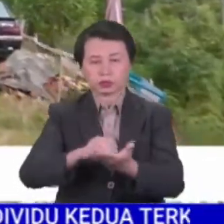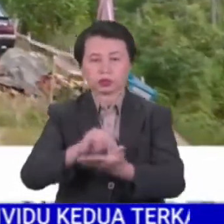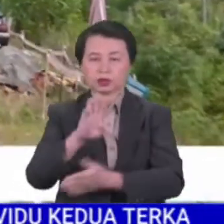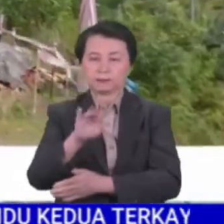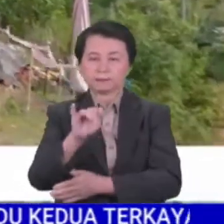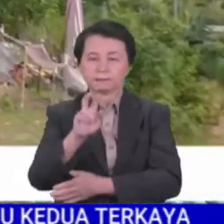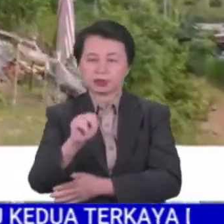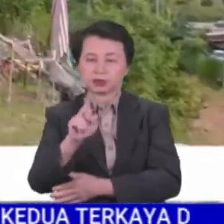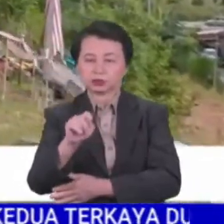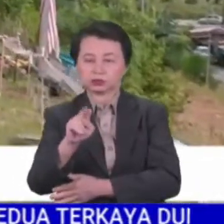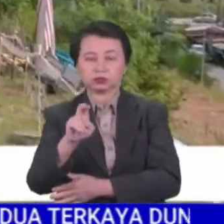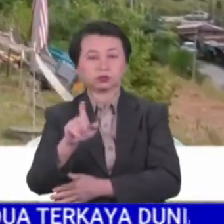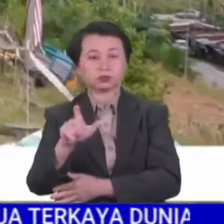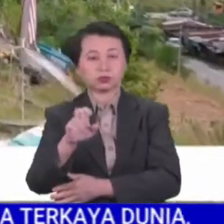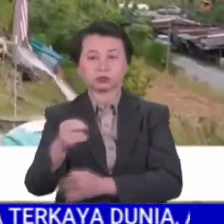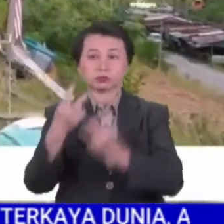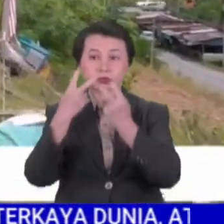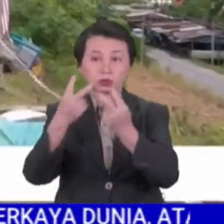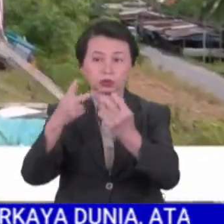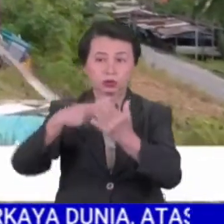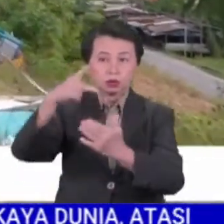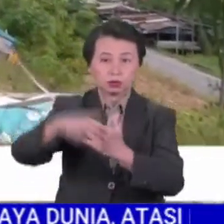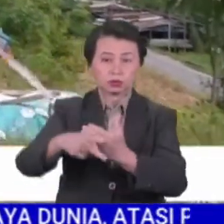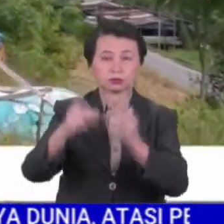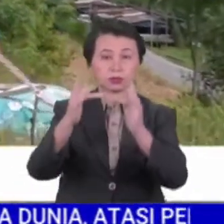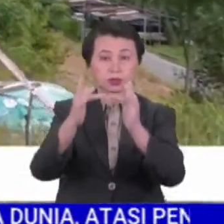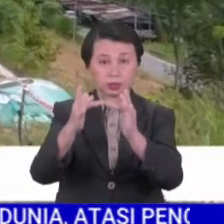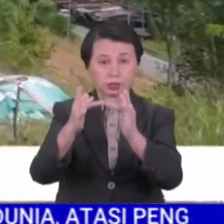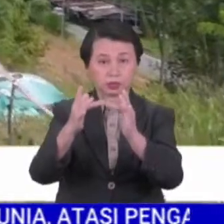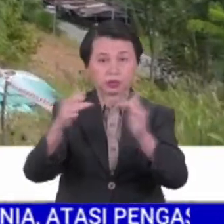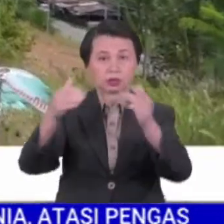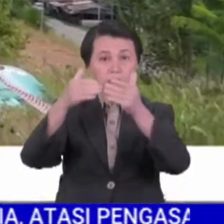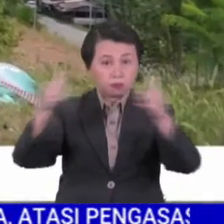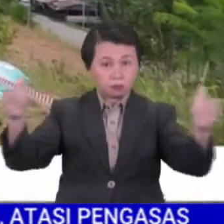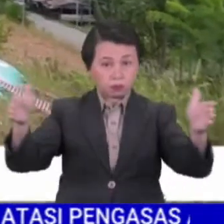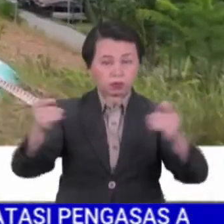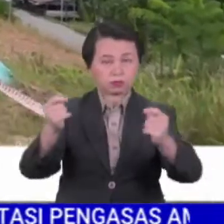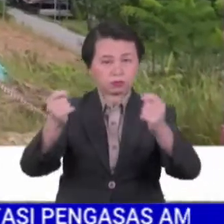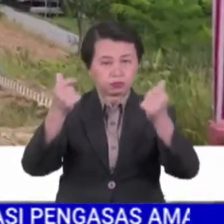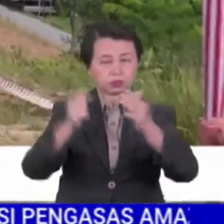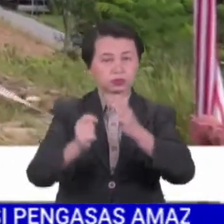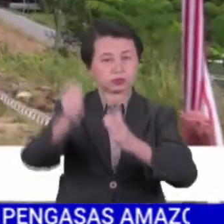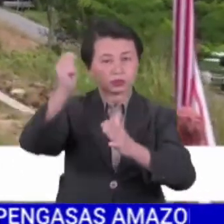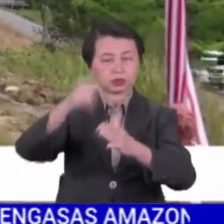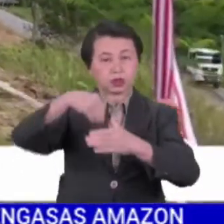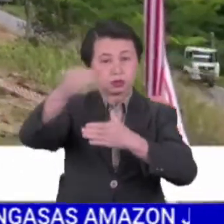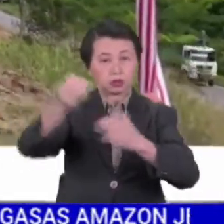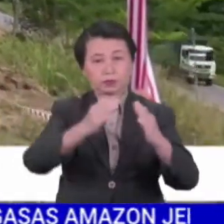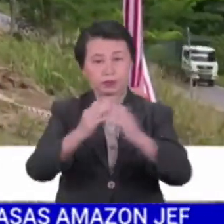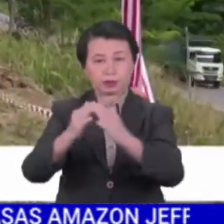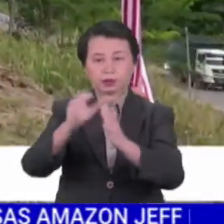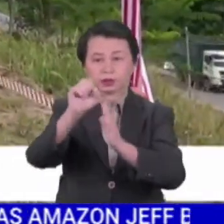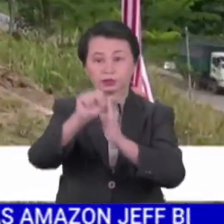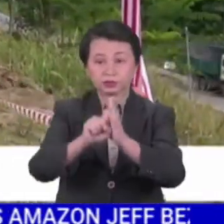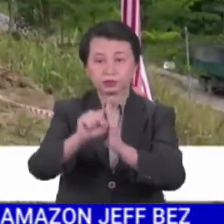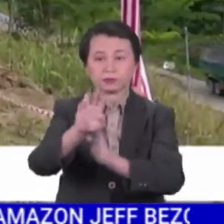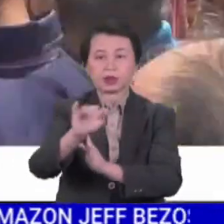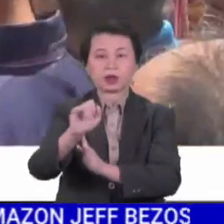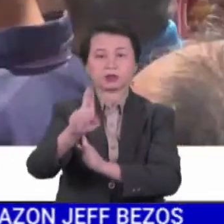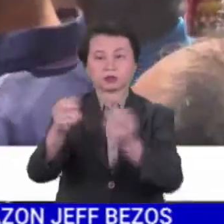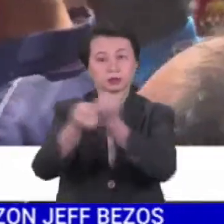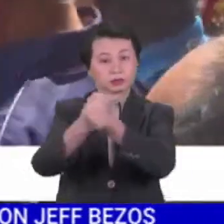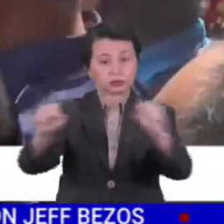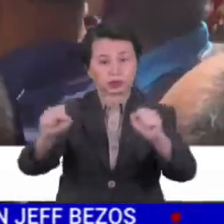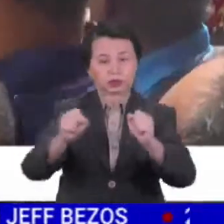Bintulu untuk menyaksikan projek rangkaian jalur lebar terbuka berkelajuan tinggi luar bandar Sabah yang baru siap